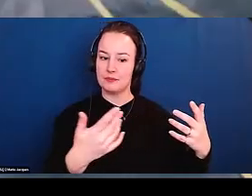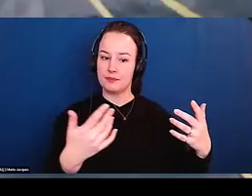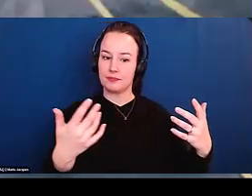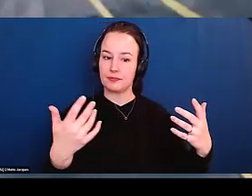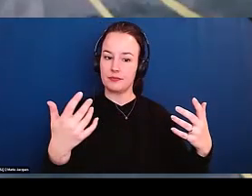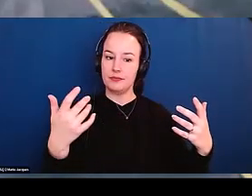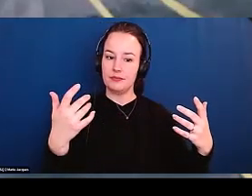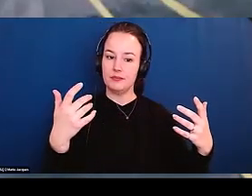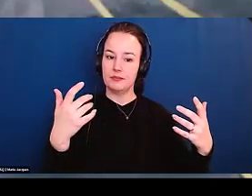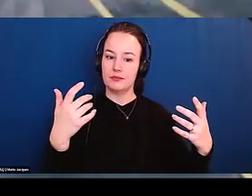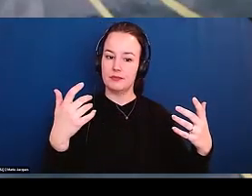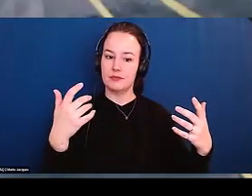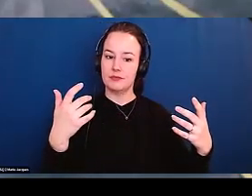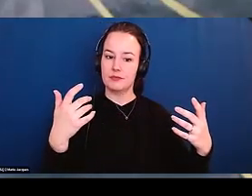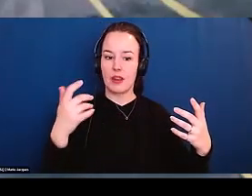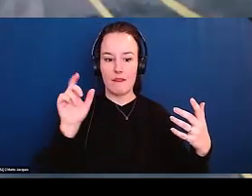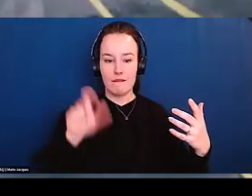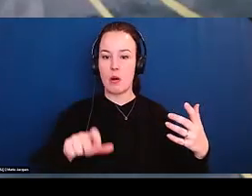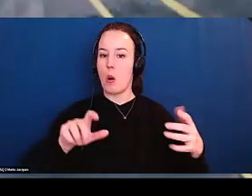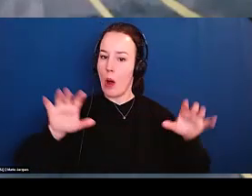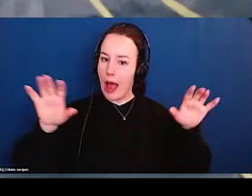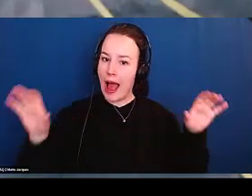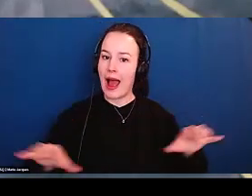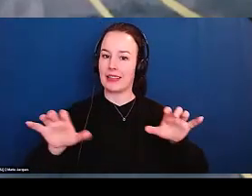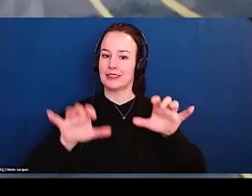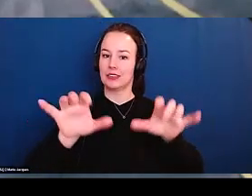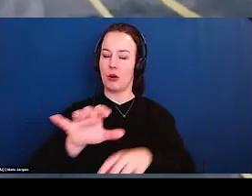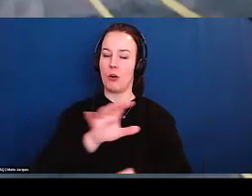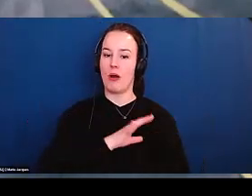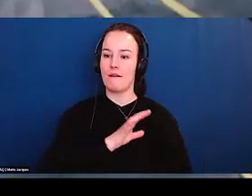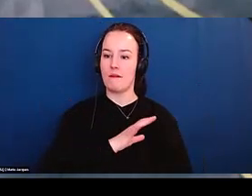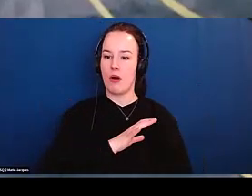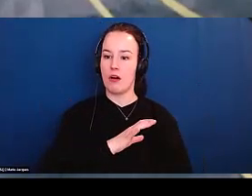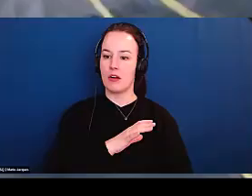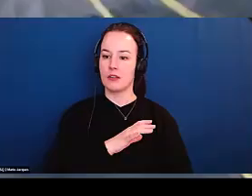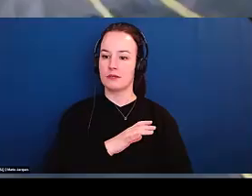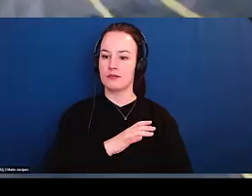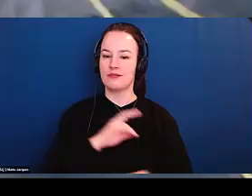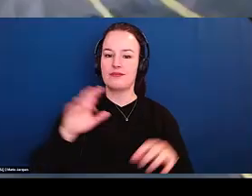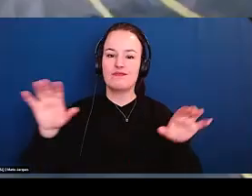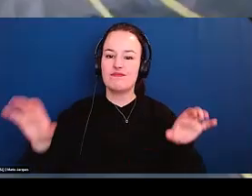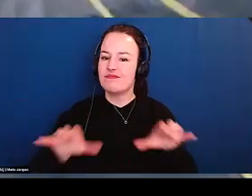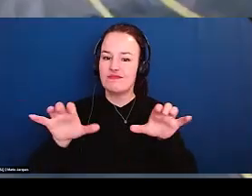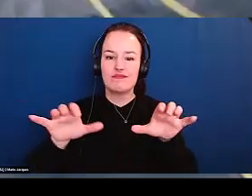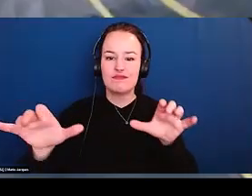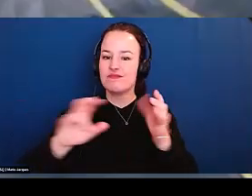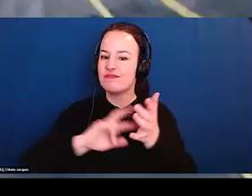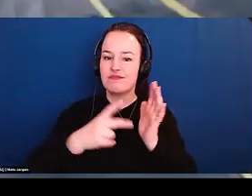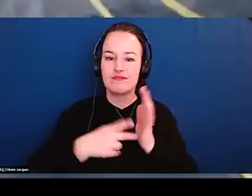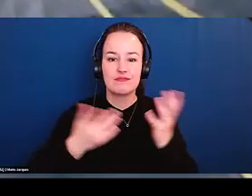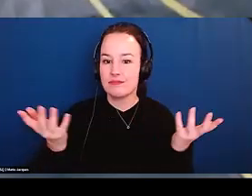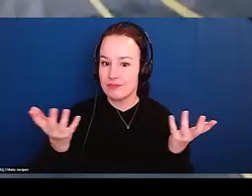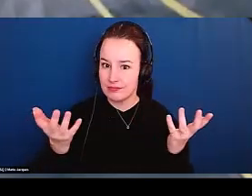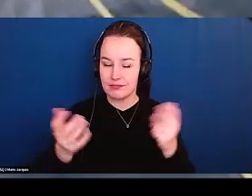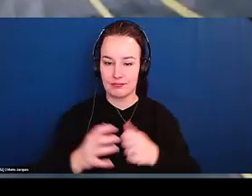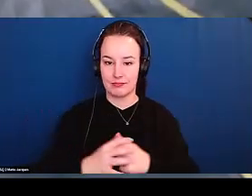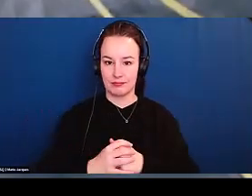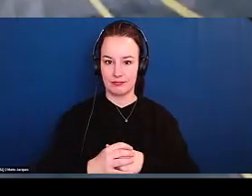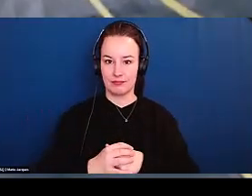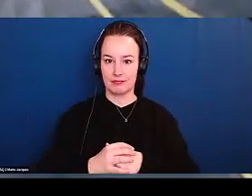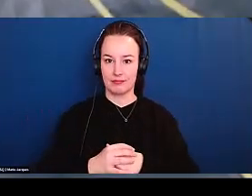c'est qu'il faut passer à l'action. Donc, à quoi est-ce que ça ressemble? Eh bien,